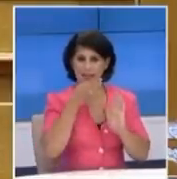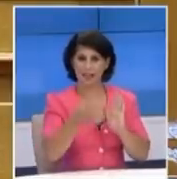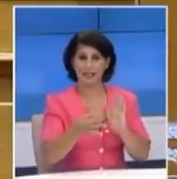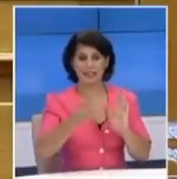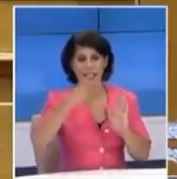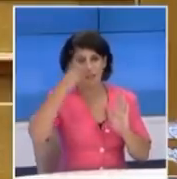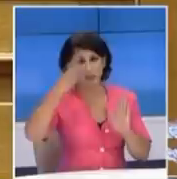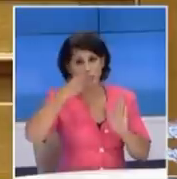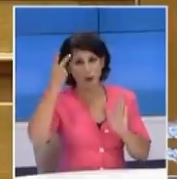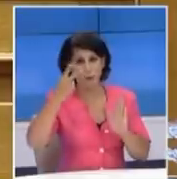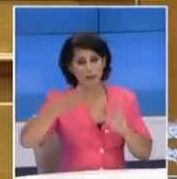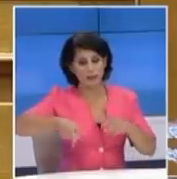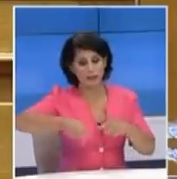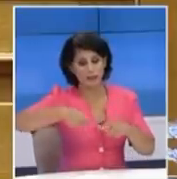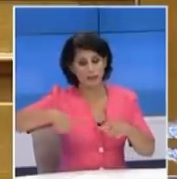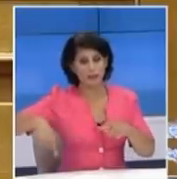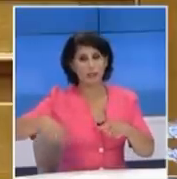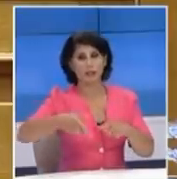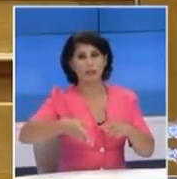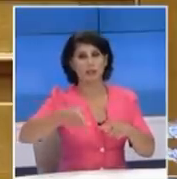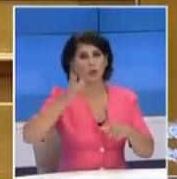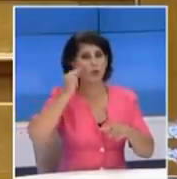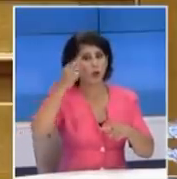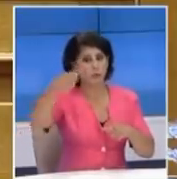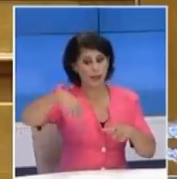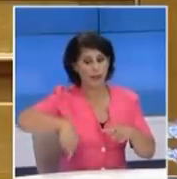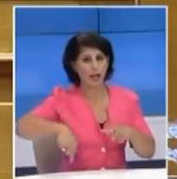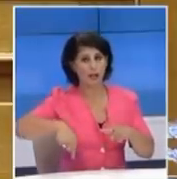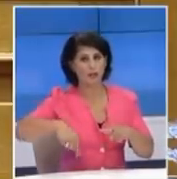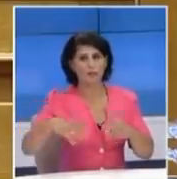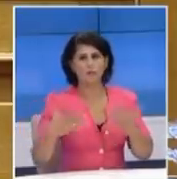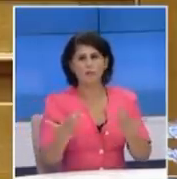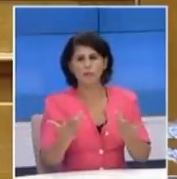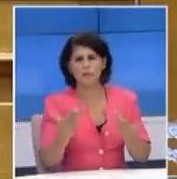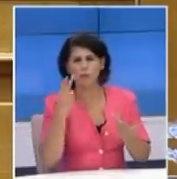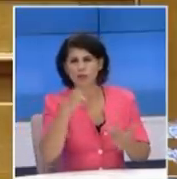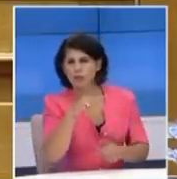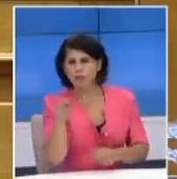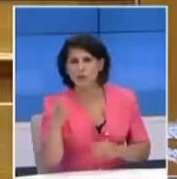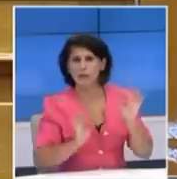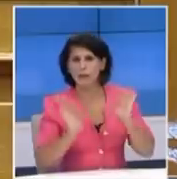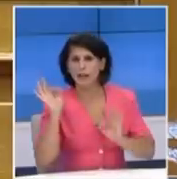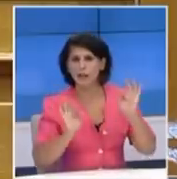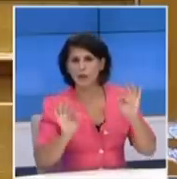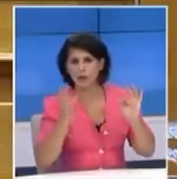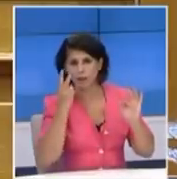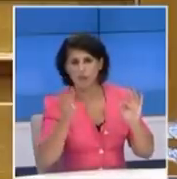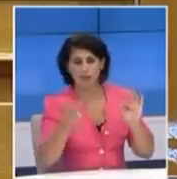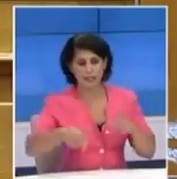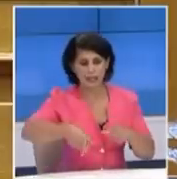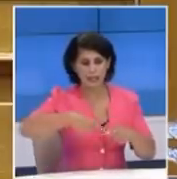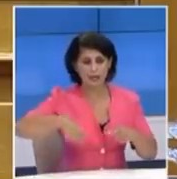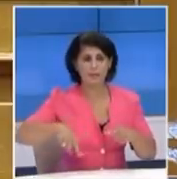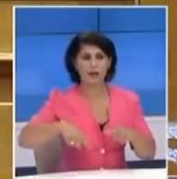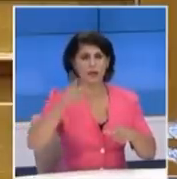για δικαιώματα στο Θερμαϊκό κόλπο των Σκοπιανών. Πώς θα αντικρίσετε τους ψηφοφόρους σας στη Μακεδονία να βλέπετε